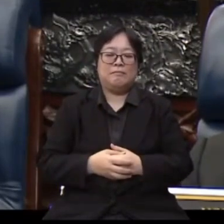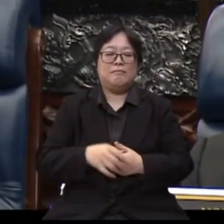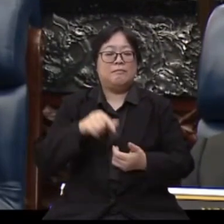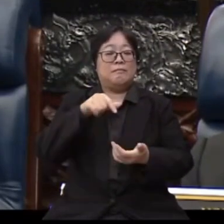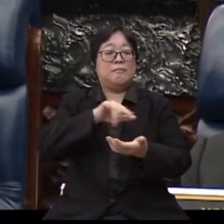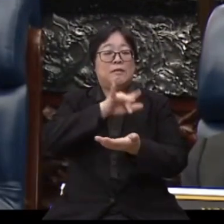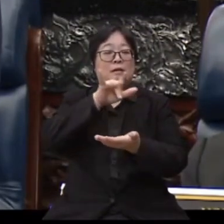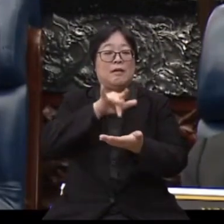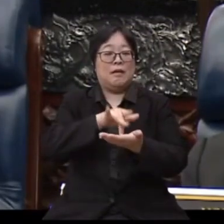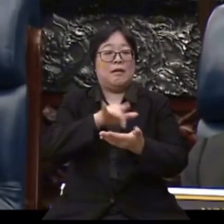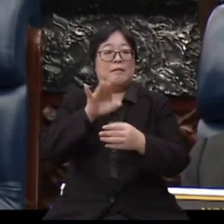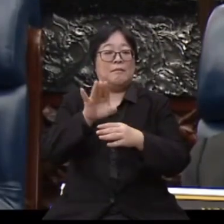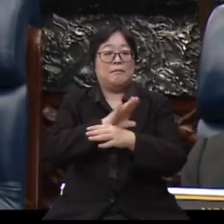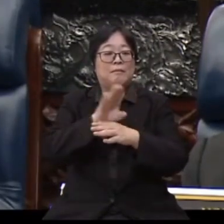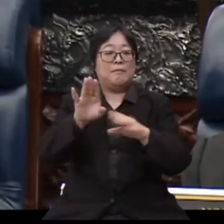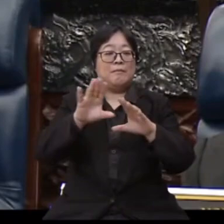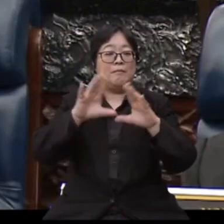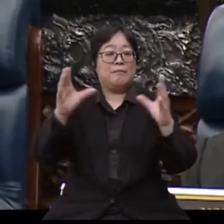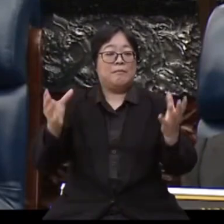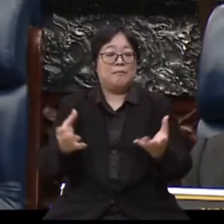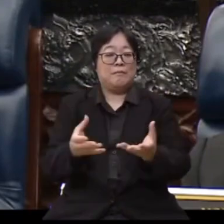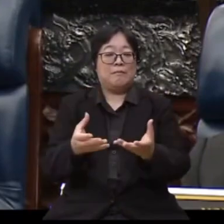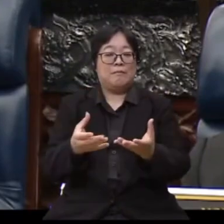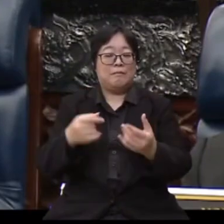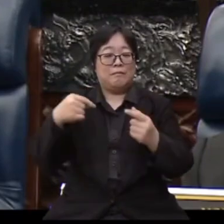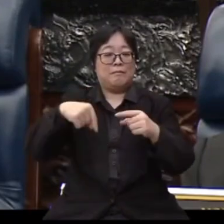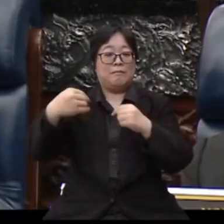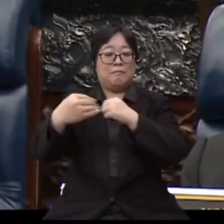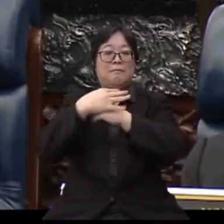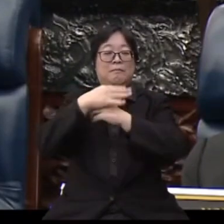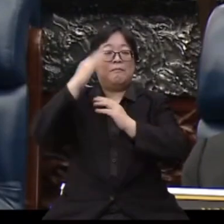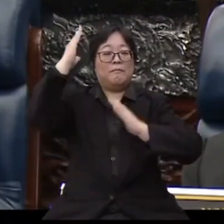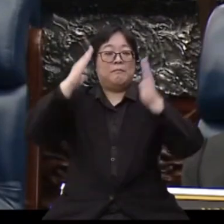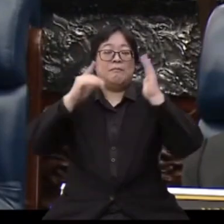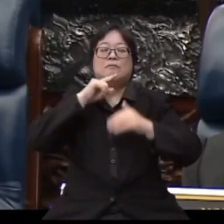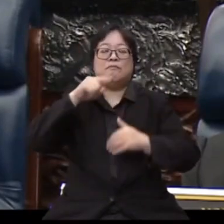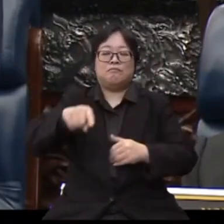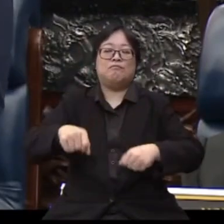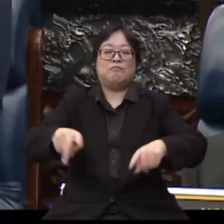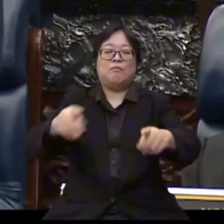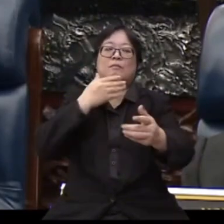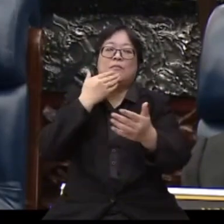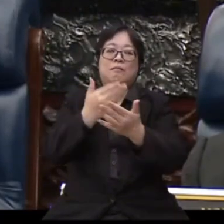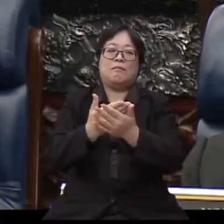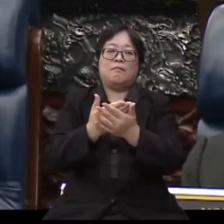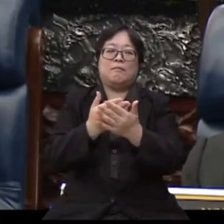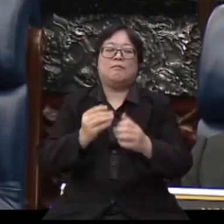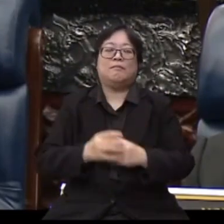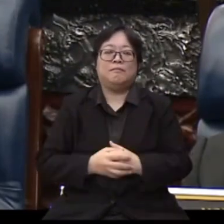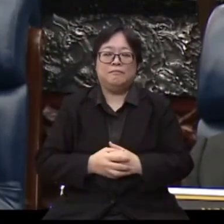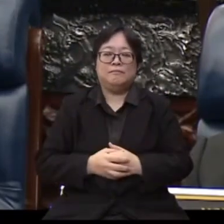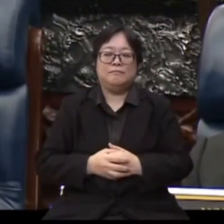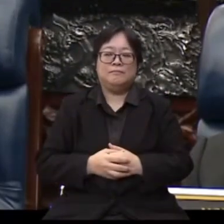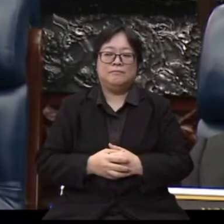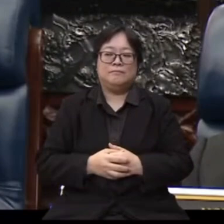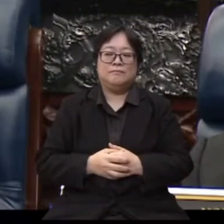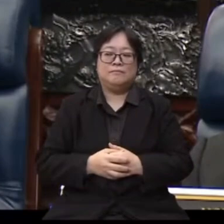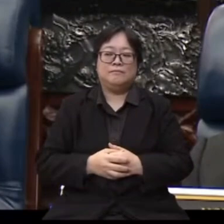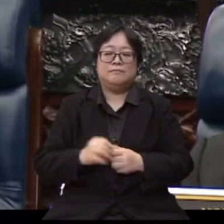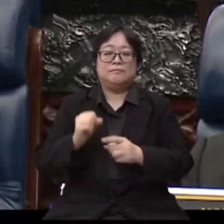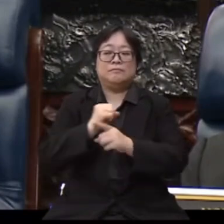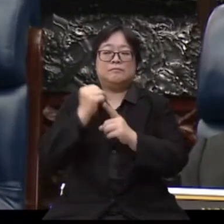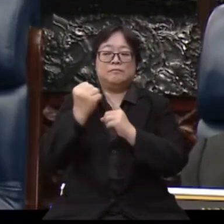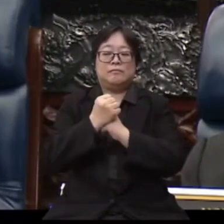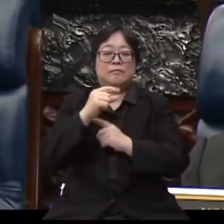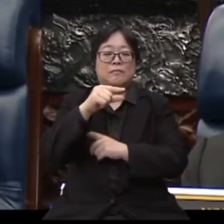hub perindustrian dunia kepada Malaysia. Kerana itu sebenarnya satu peluang yang baik untuk negara kita. Dengan